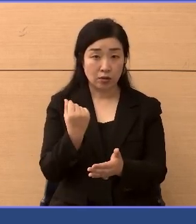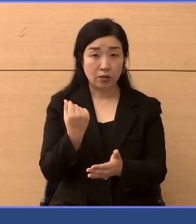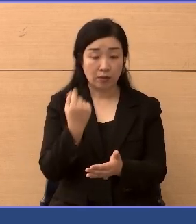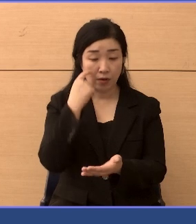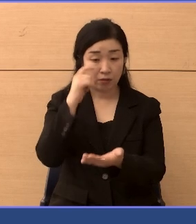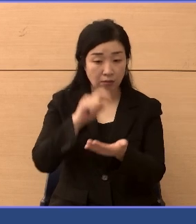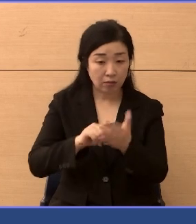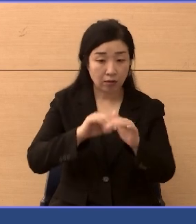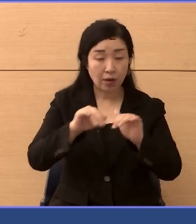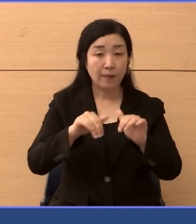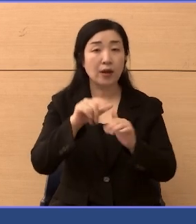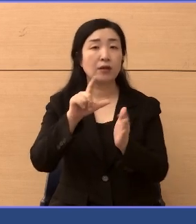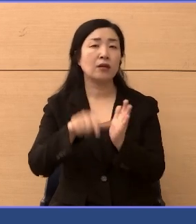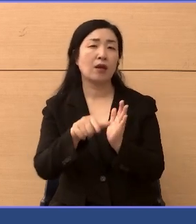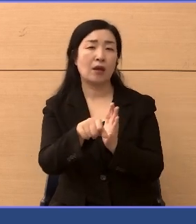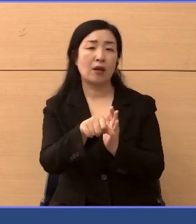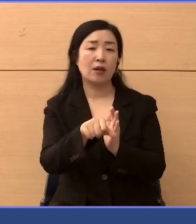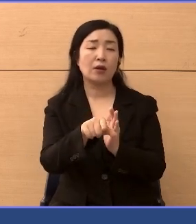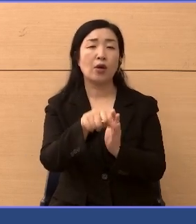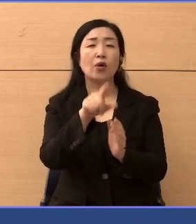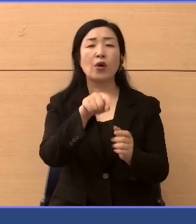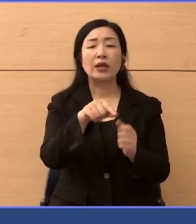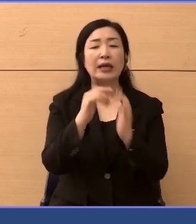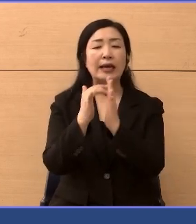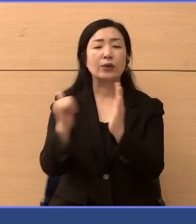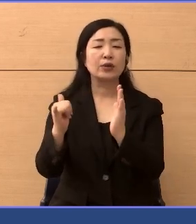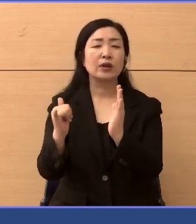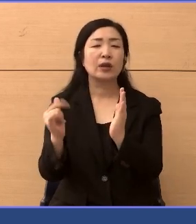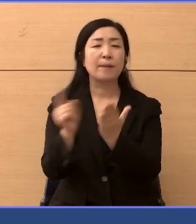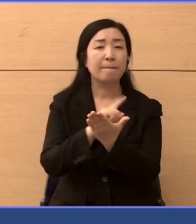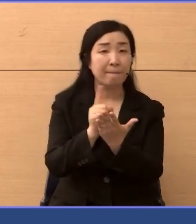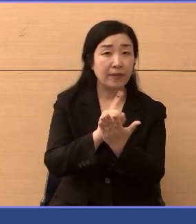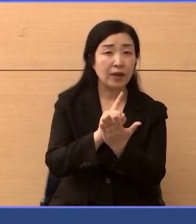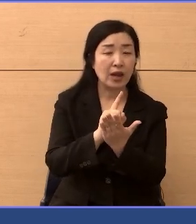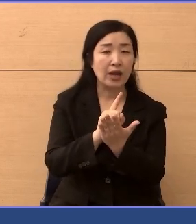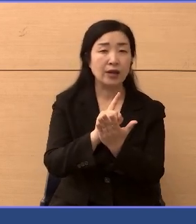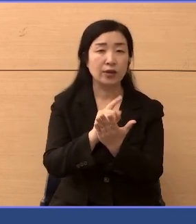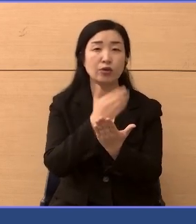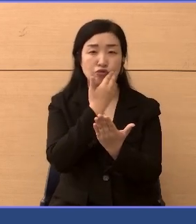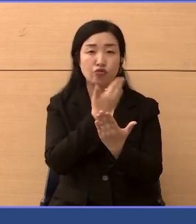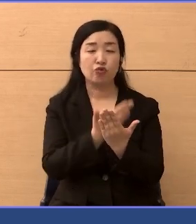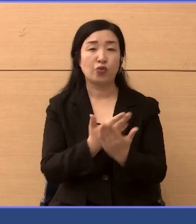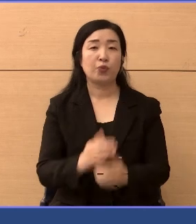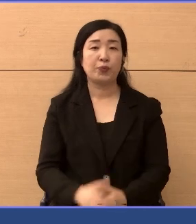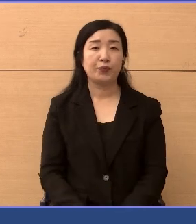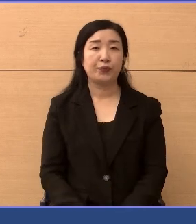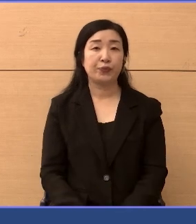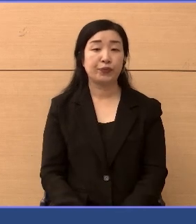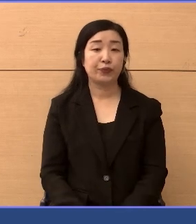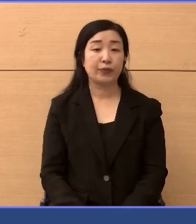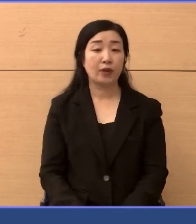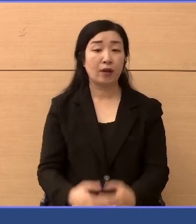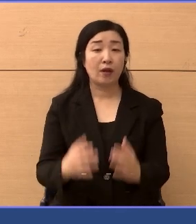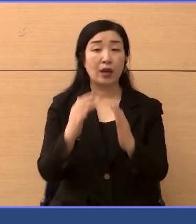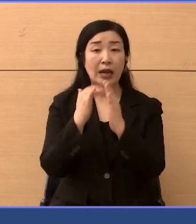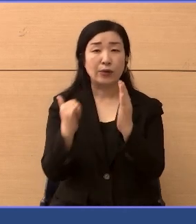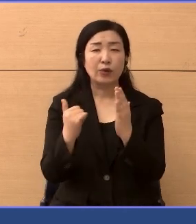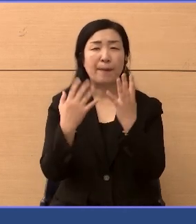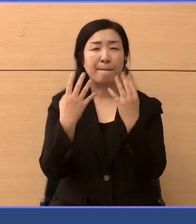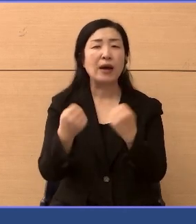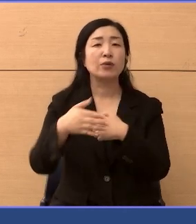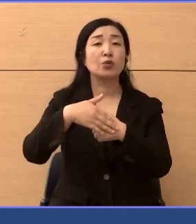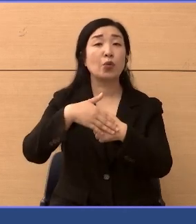경우가 있는데요. ASD. 그런 부분에 있어서도 이러한 Parents 가족들과의 may need a 만남을 lot 통해서 of 지원을 help 받을 수 in 있습니다. identifying 이런 가족들은 an 많은 도움이 educational